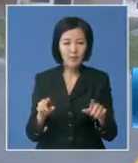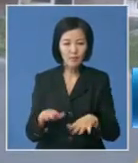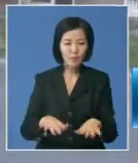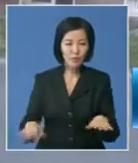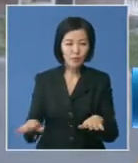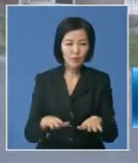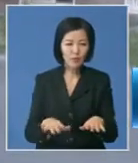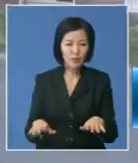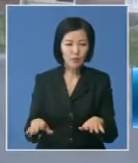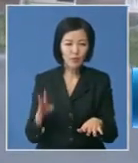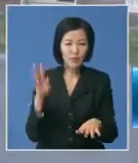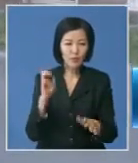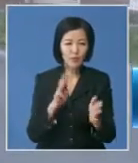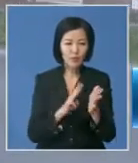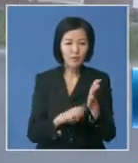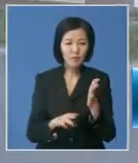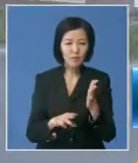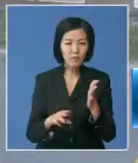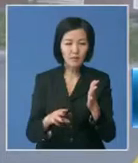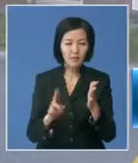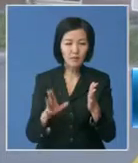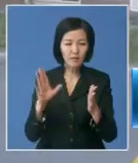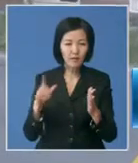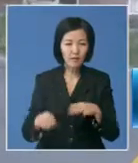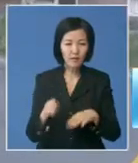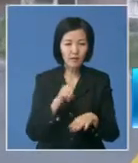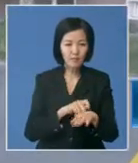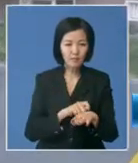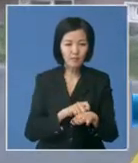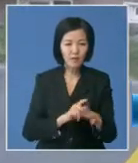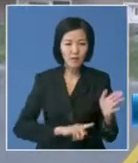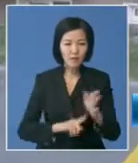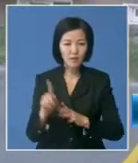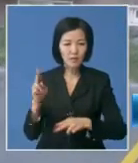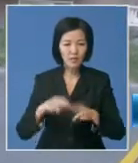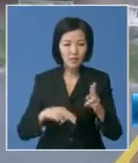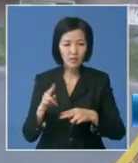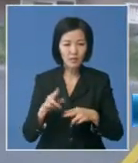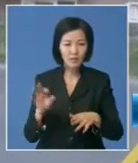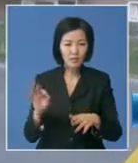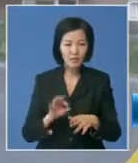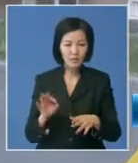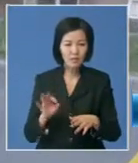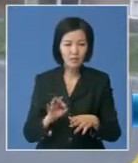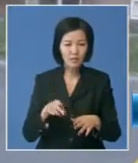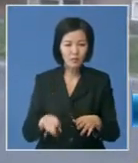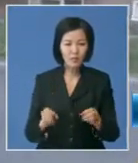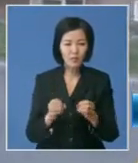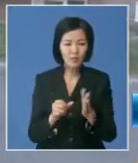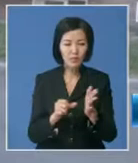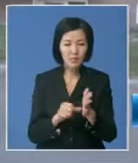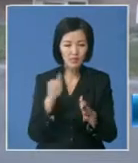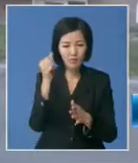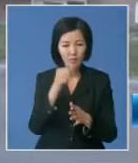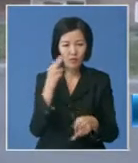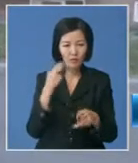амбулатории 480 квадратных метров начала строительства октябрь 2000 и 17 года окончание